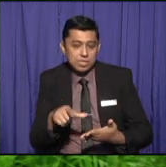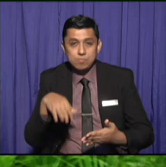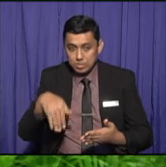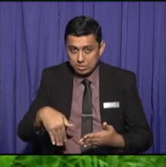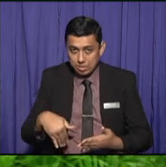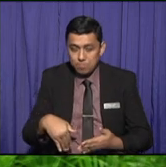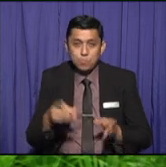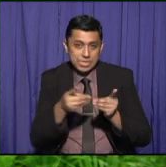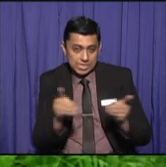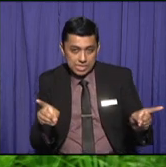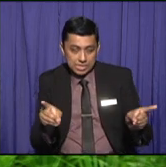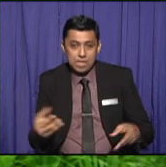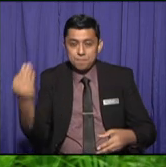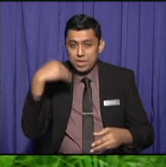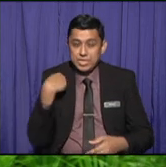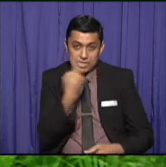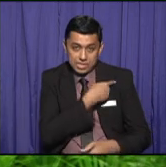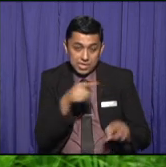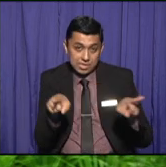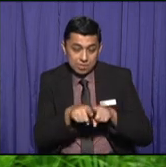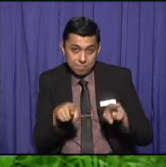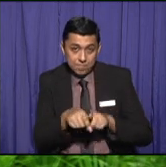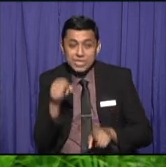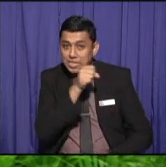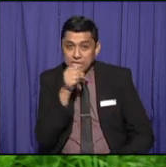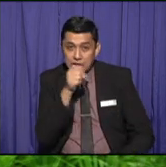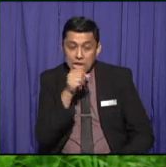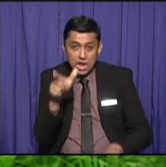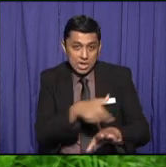kita berpisah, mari kita sama-sama menyanyikan